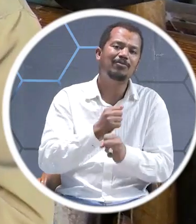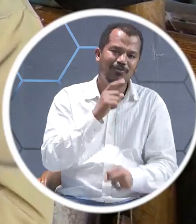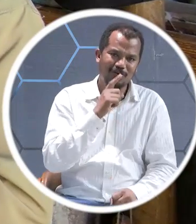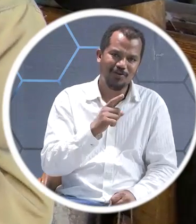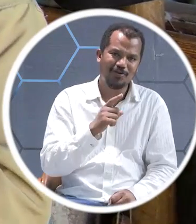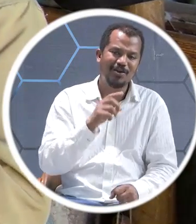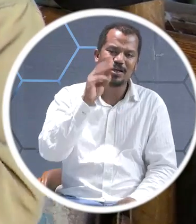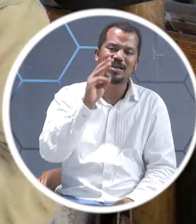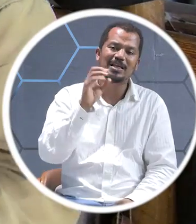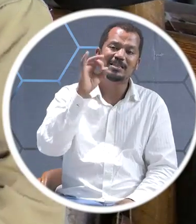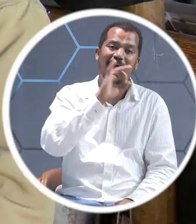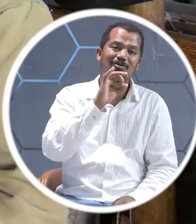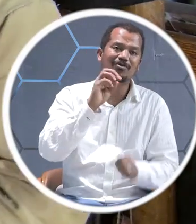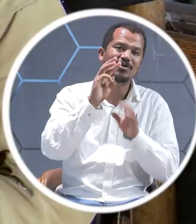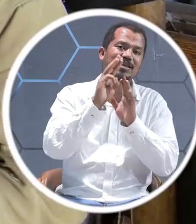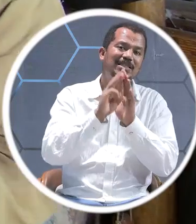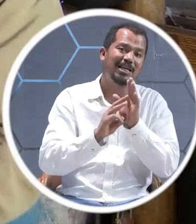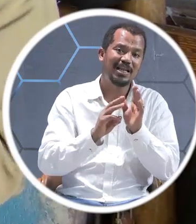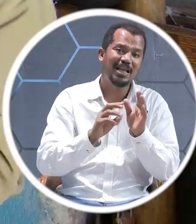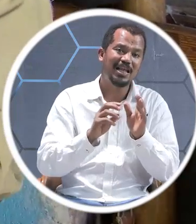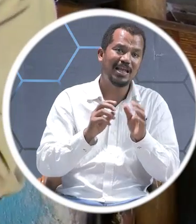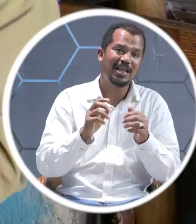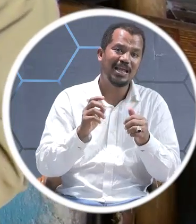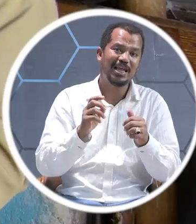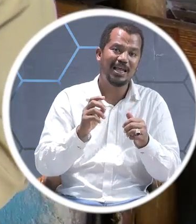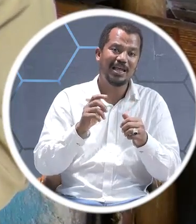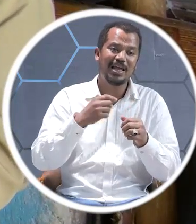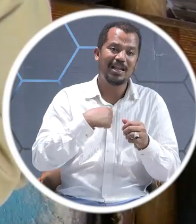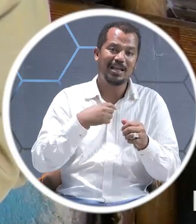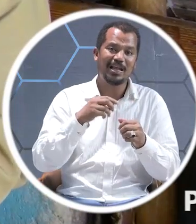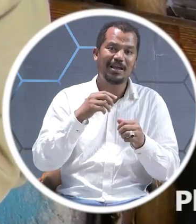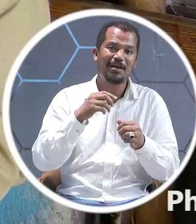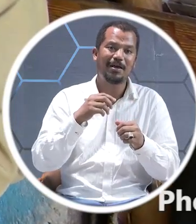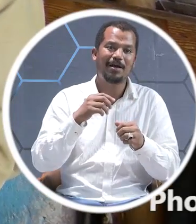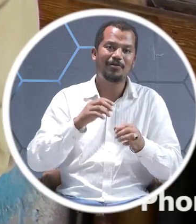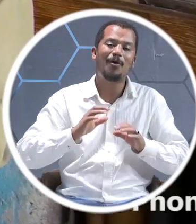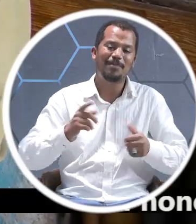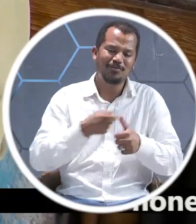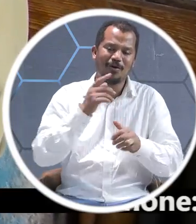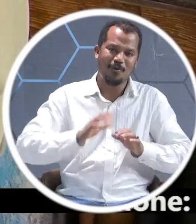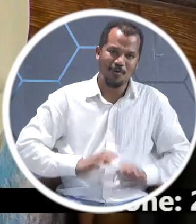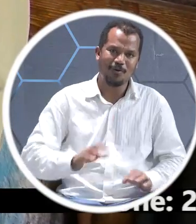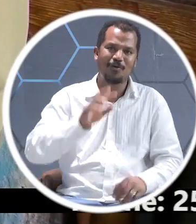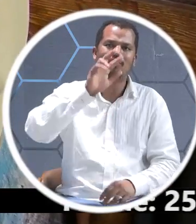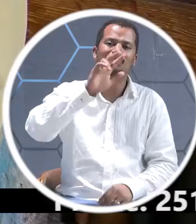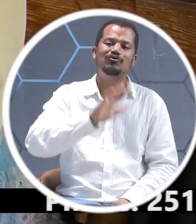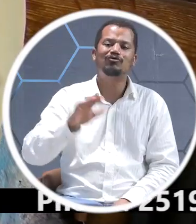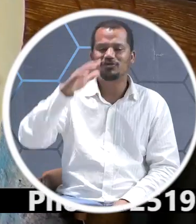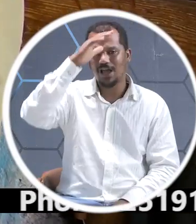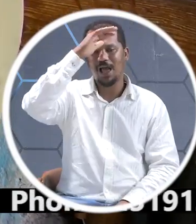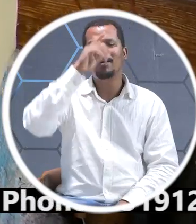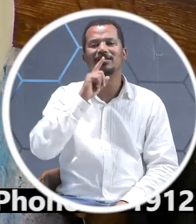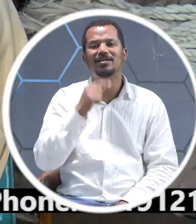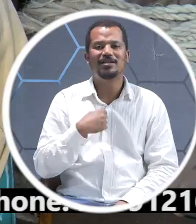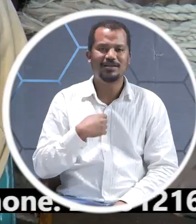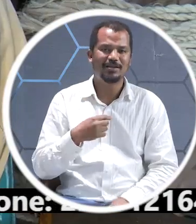ነው። ሳሉ በሰኔ መስርቼ የመጀመሪያ ልጅ በሐምሌ የተወለደ፣ ከዚያ ወደዚህ የሶስት ልጆች